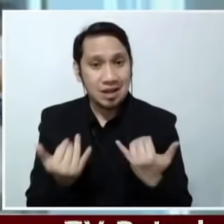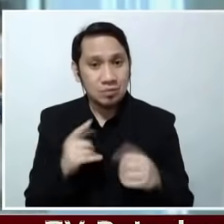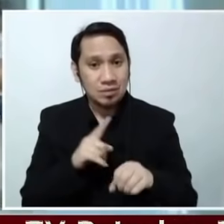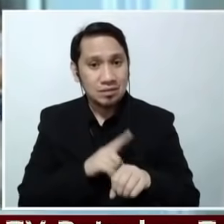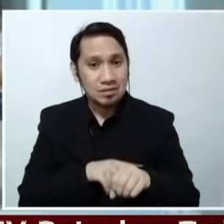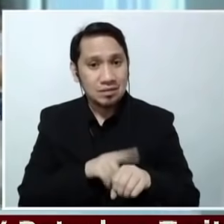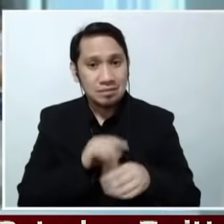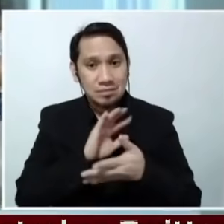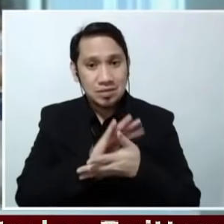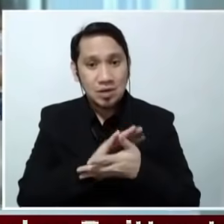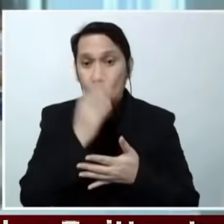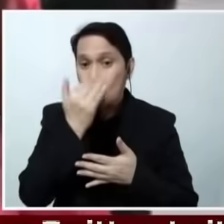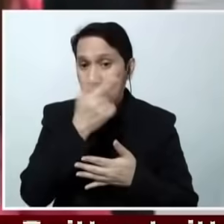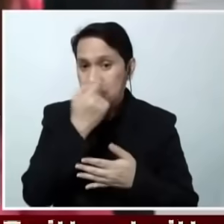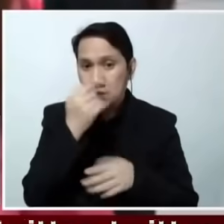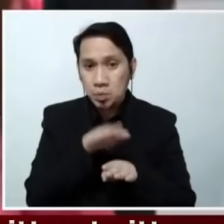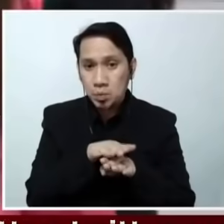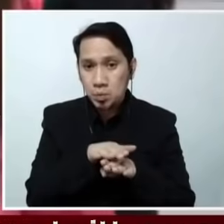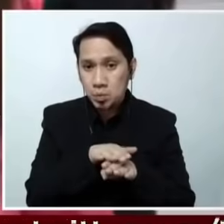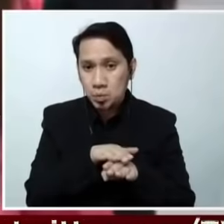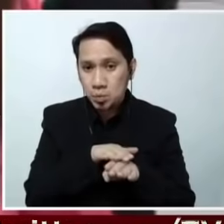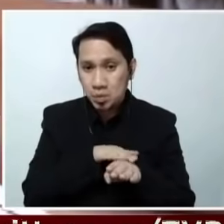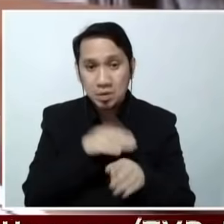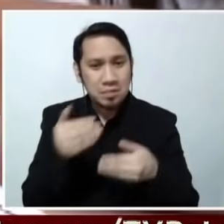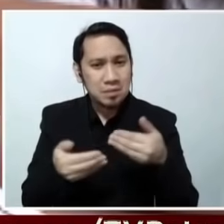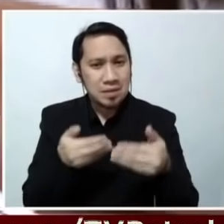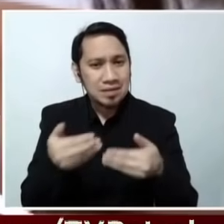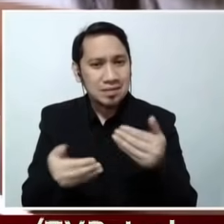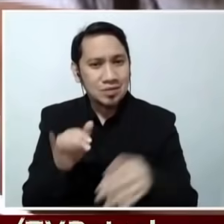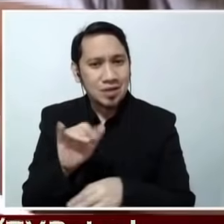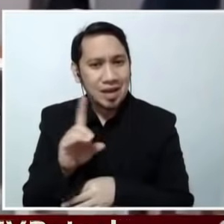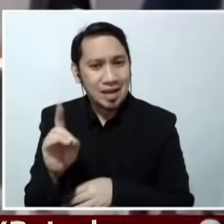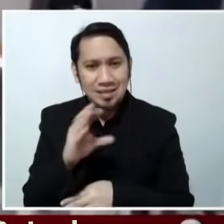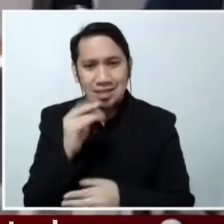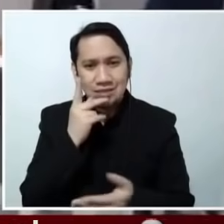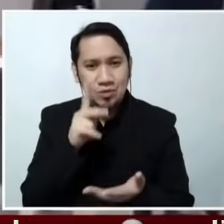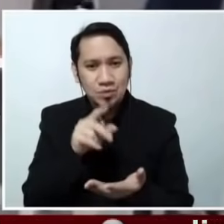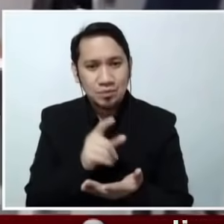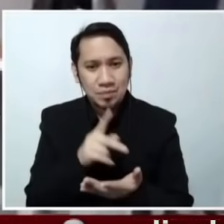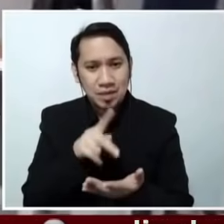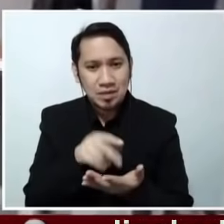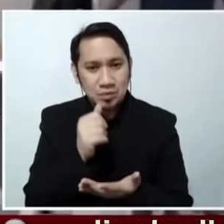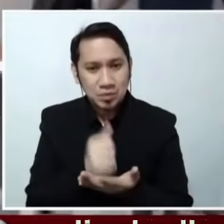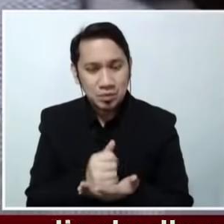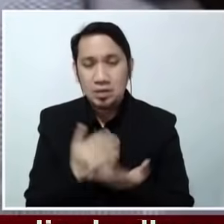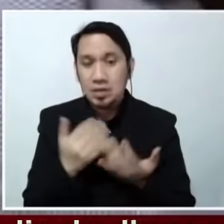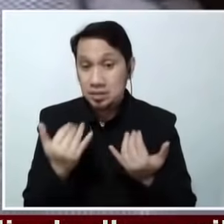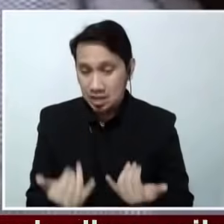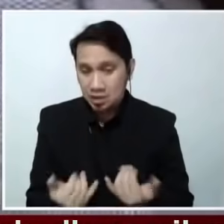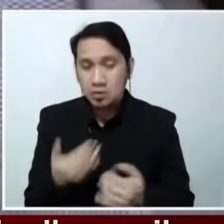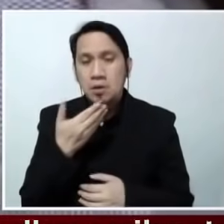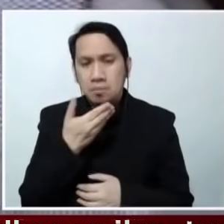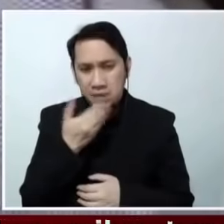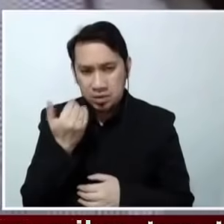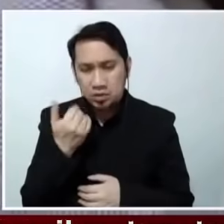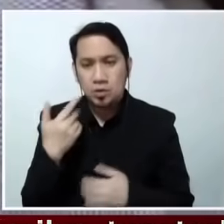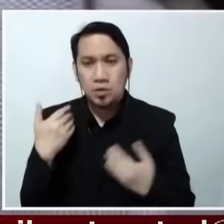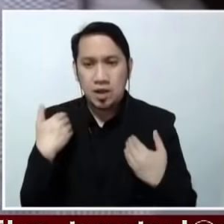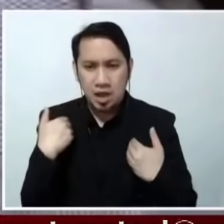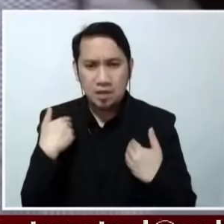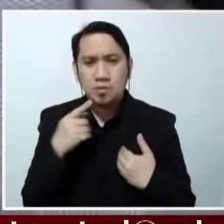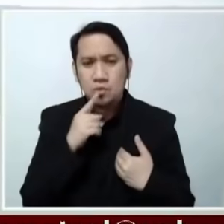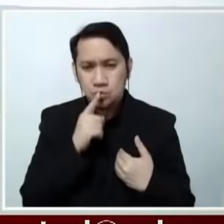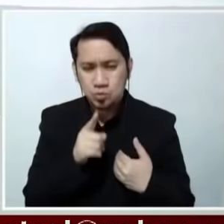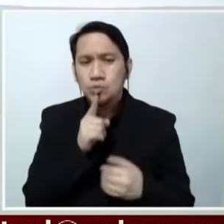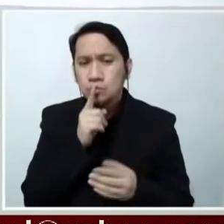kung kailan bumagal ang pagre-renew at pagkuha ng mga ID at pasaporte. Mas mainam na dumaan pa rin sa proseso ng mga ahensya ng